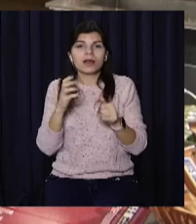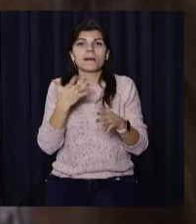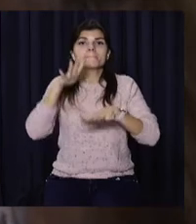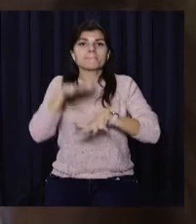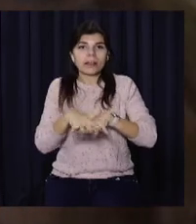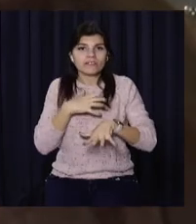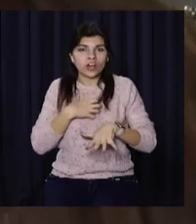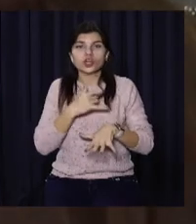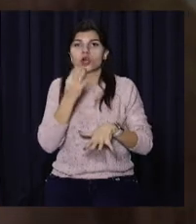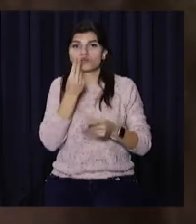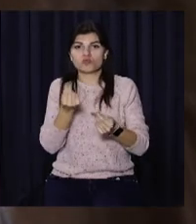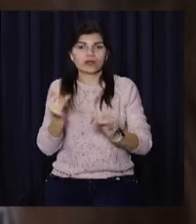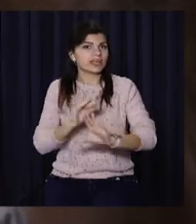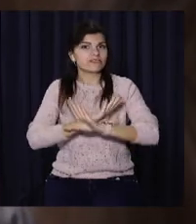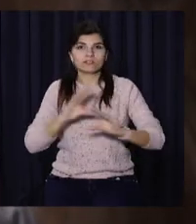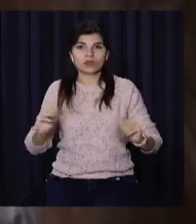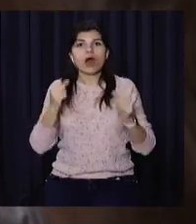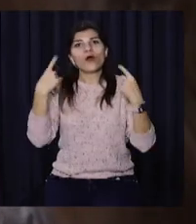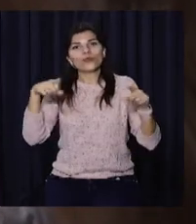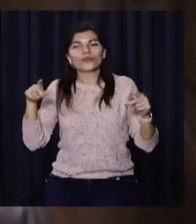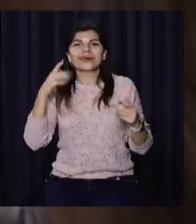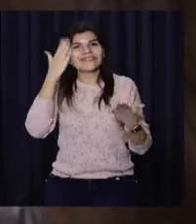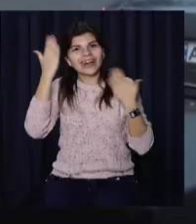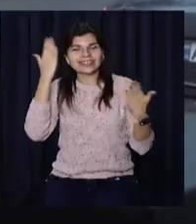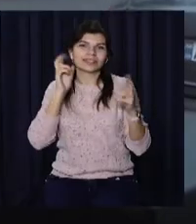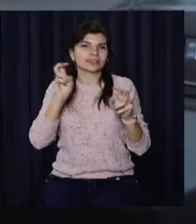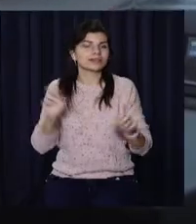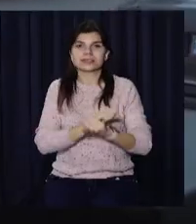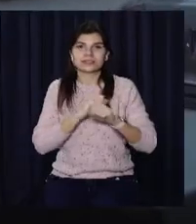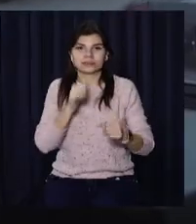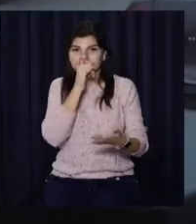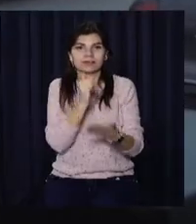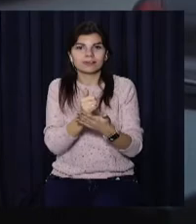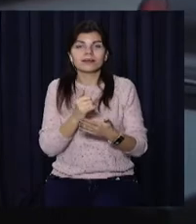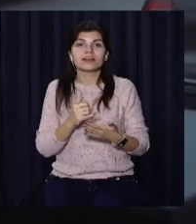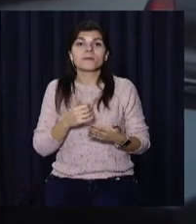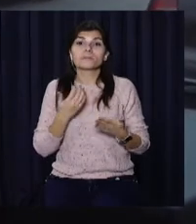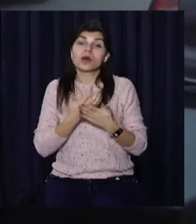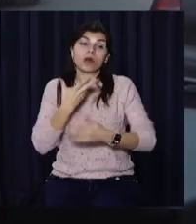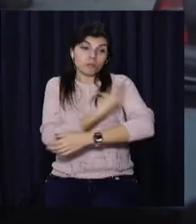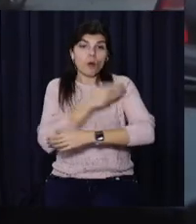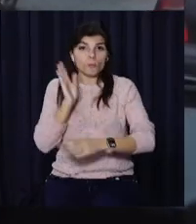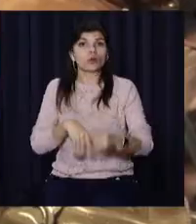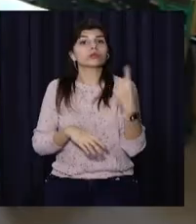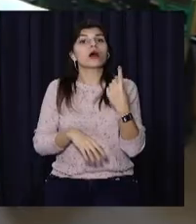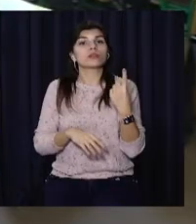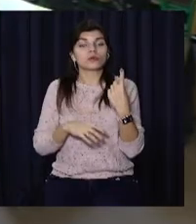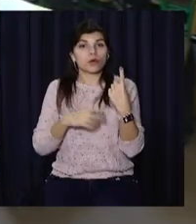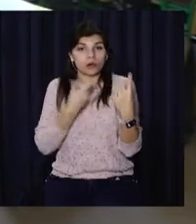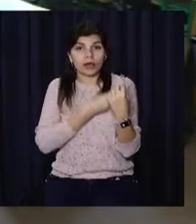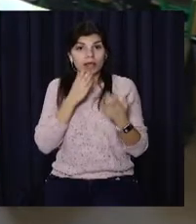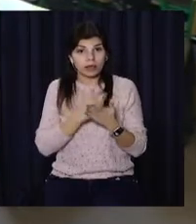жовтих регіонах працюватимуть, якщо 100% працівників щеплені хоча б однією дозою. У червоних – лише за умови